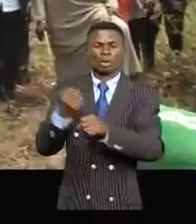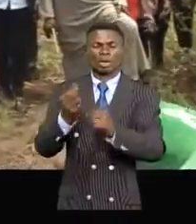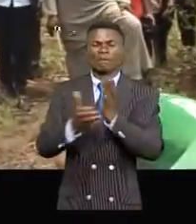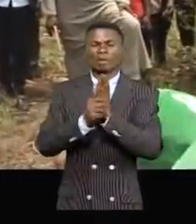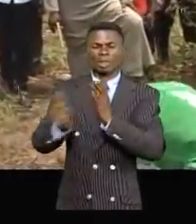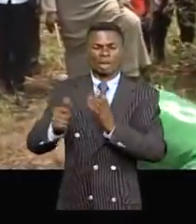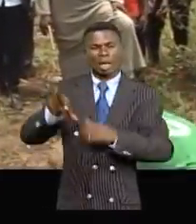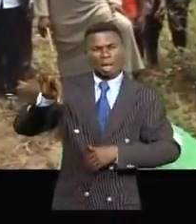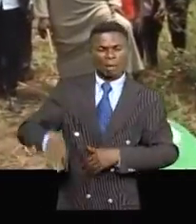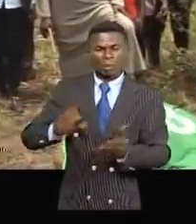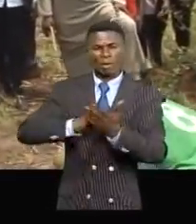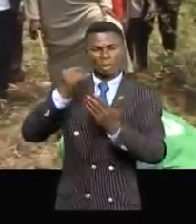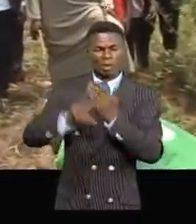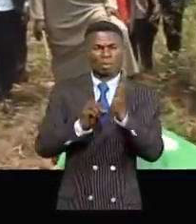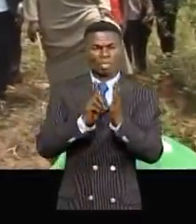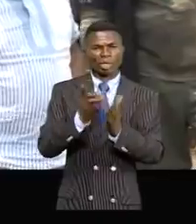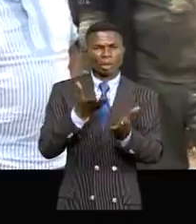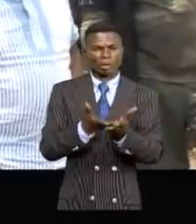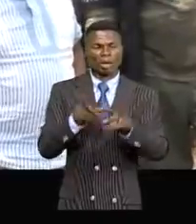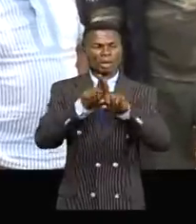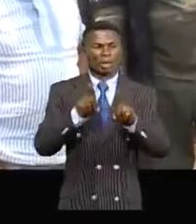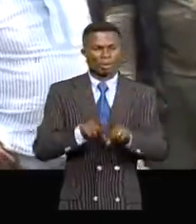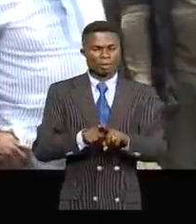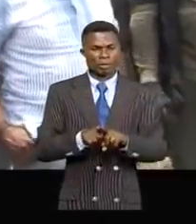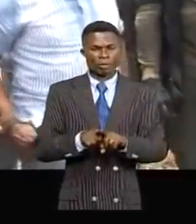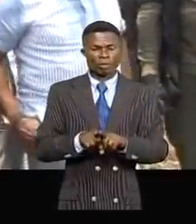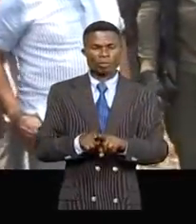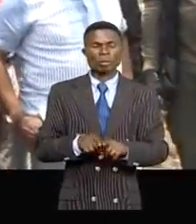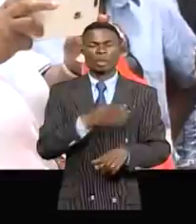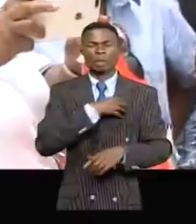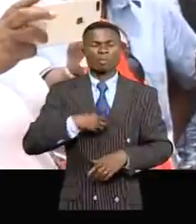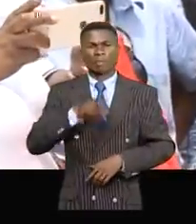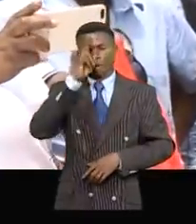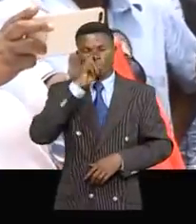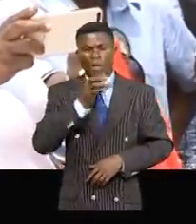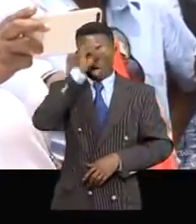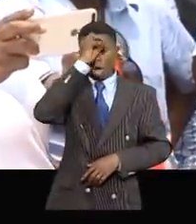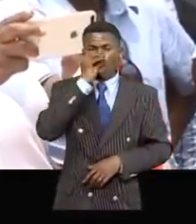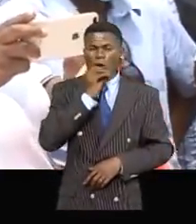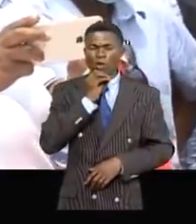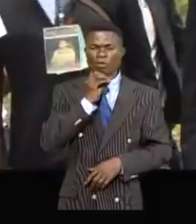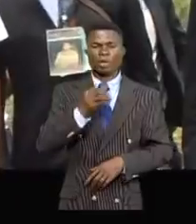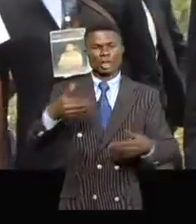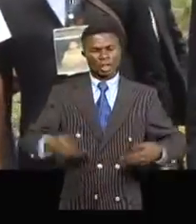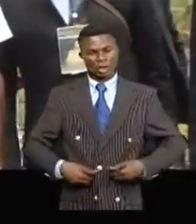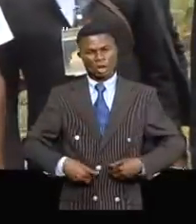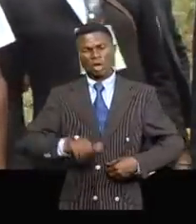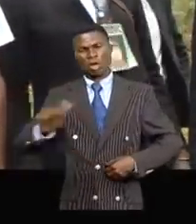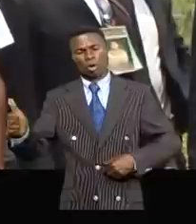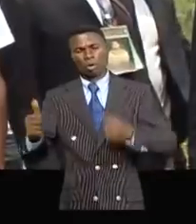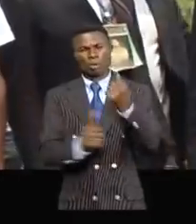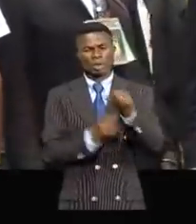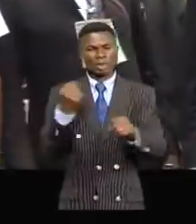au profit de ce projet de développement. Ainsi, les veuves, les orphelins, les jeunes et autres personnes